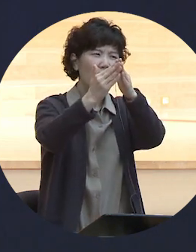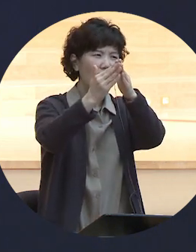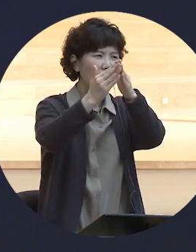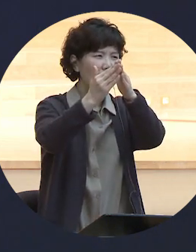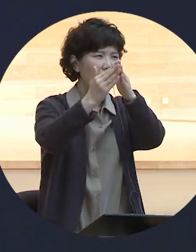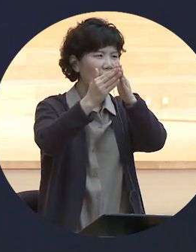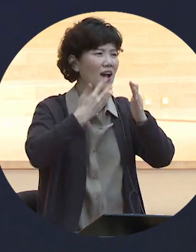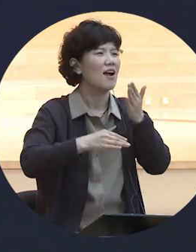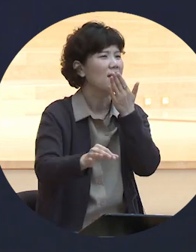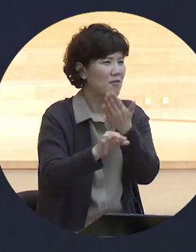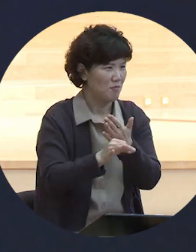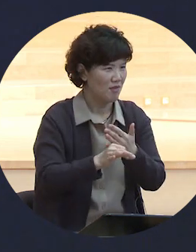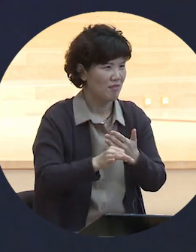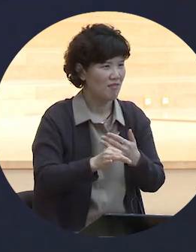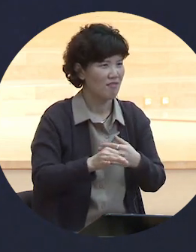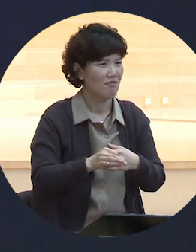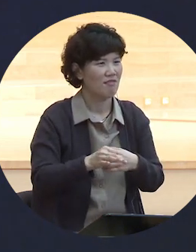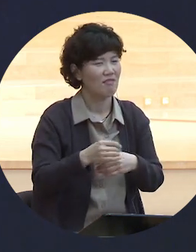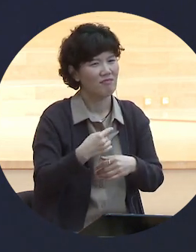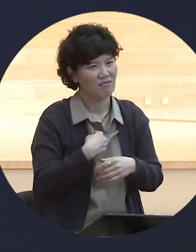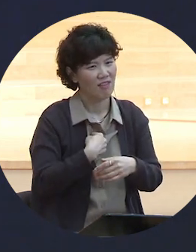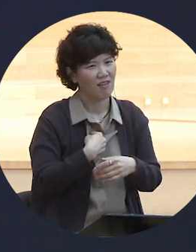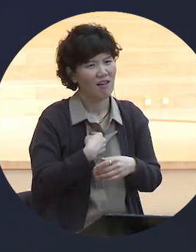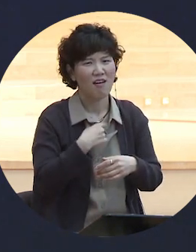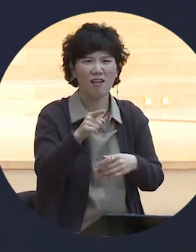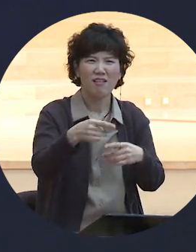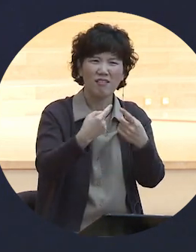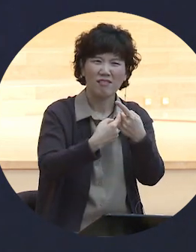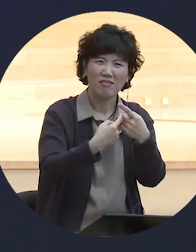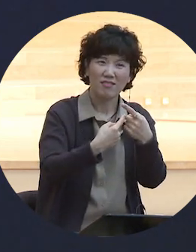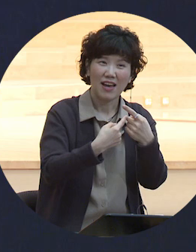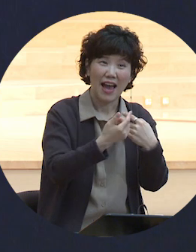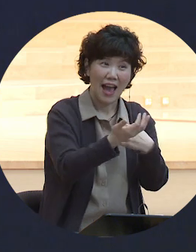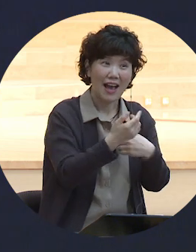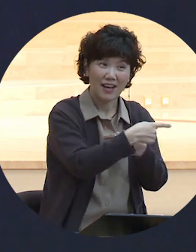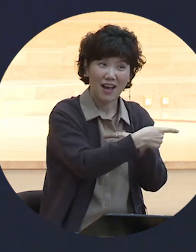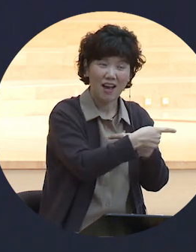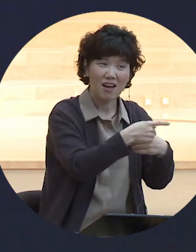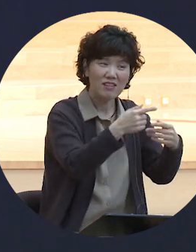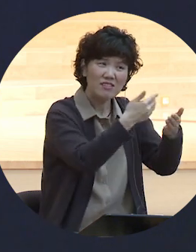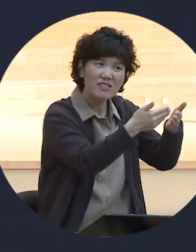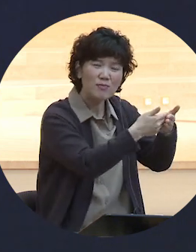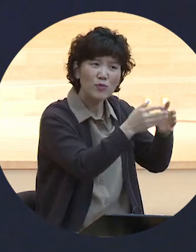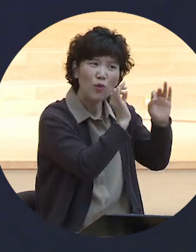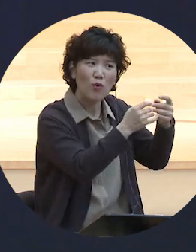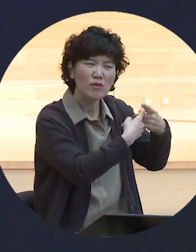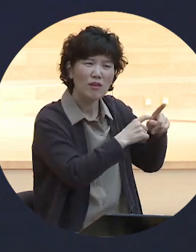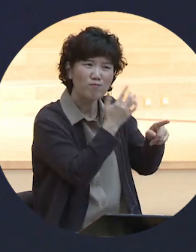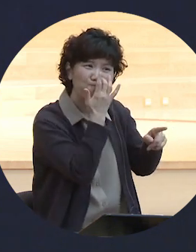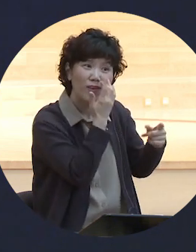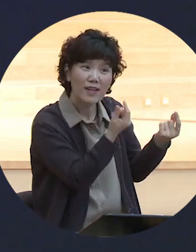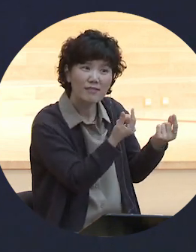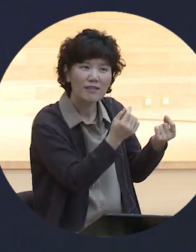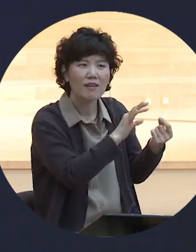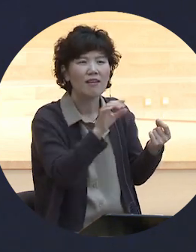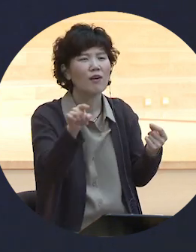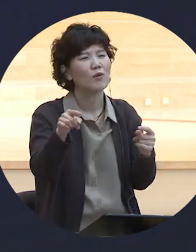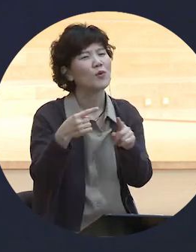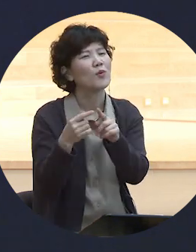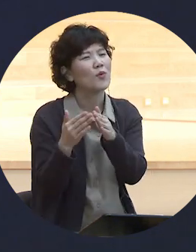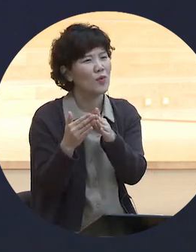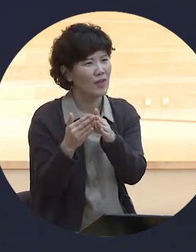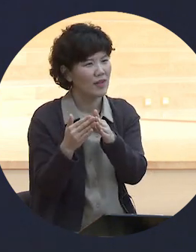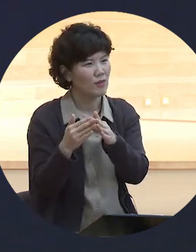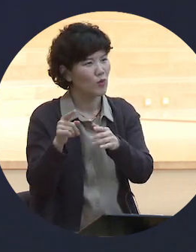안에 얼마나 많나요? 잘 이해할 수 없는 걸 맞잖아요. 저희 어떤 의도인지 모르잖아요. 그때 우리는